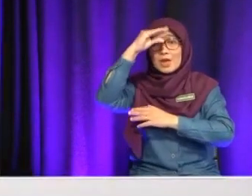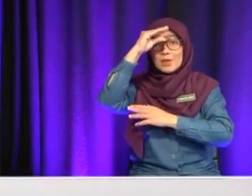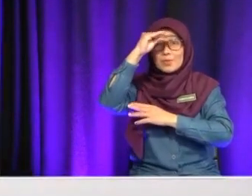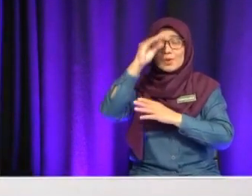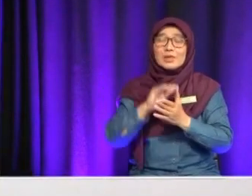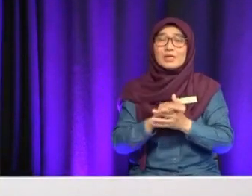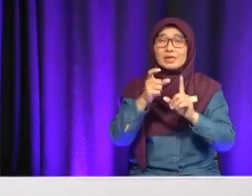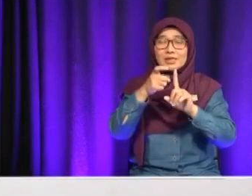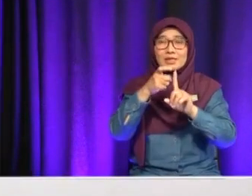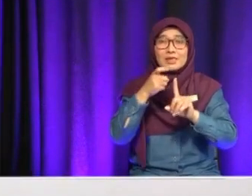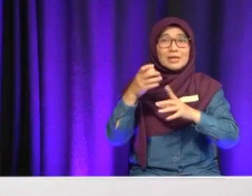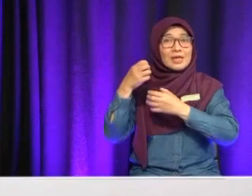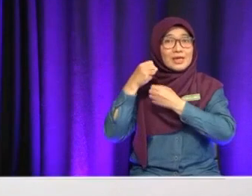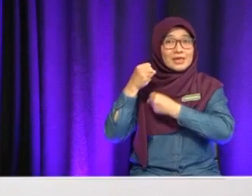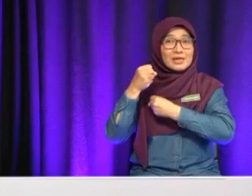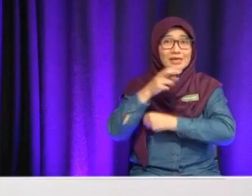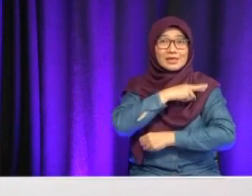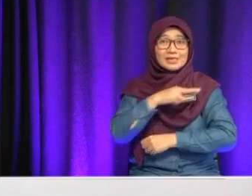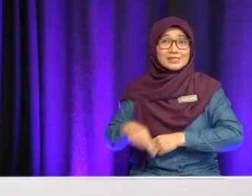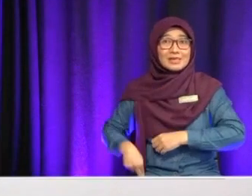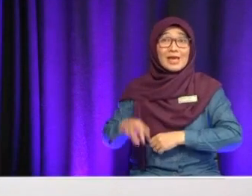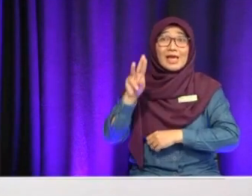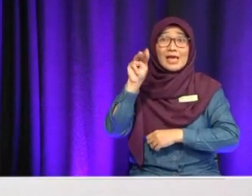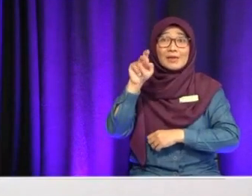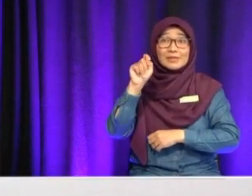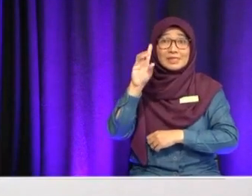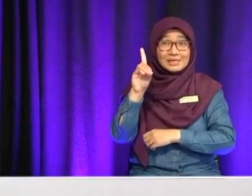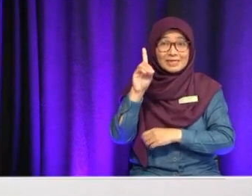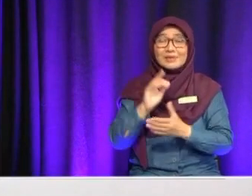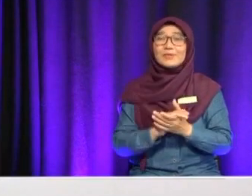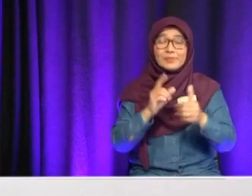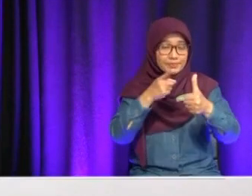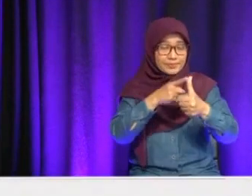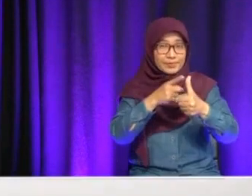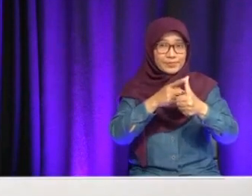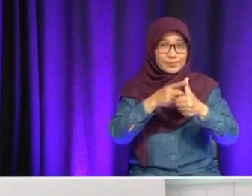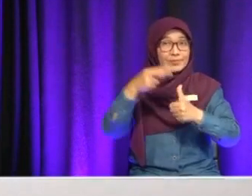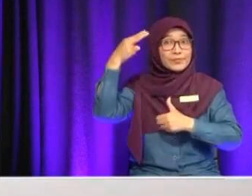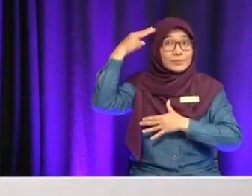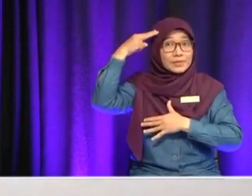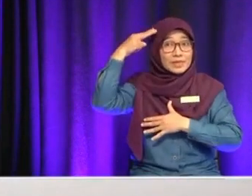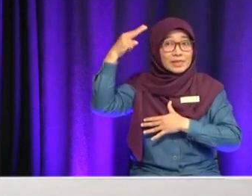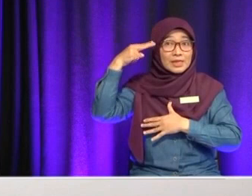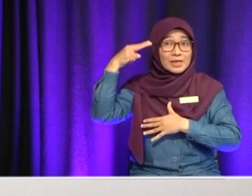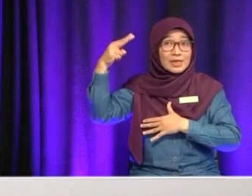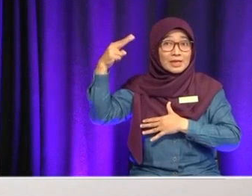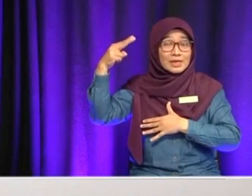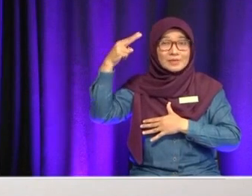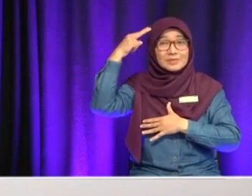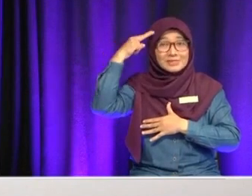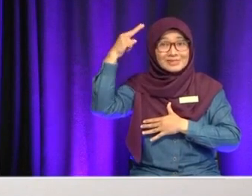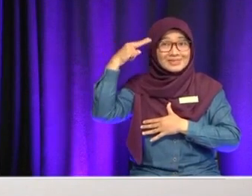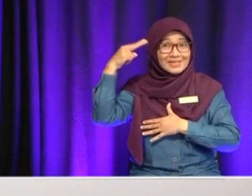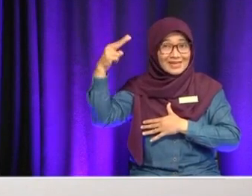Maktab Tentera Diraja. Saya perkenalkan murid yang pertama, Hafiz Nur Irfan. Okey,